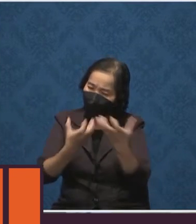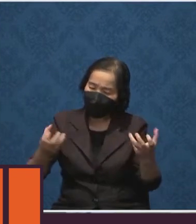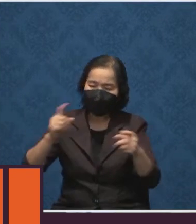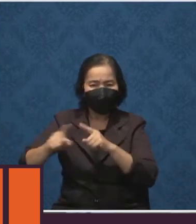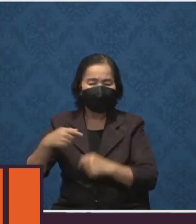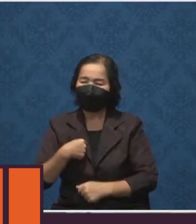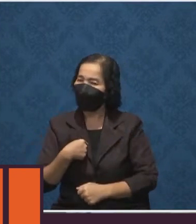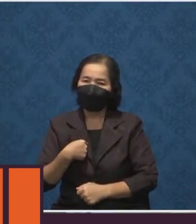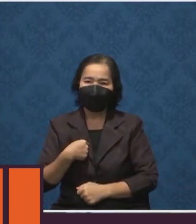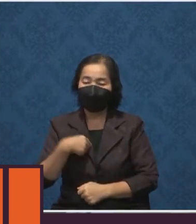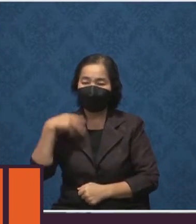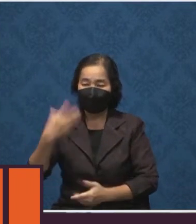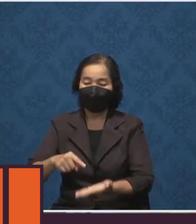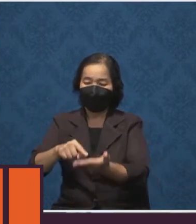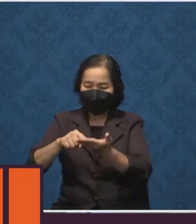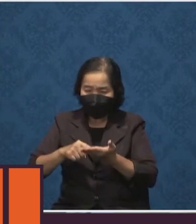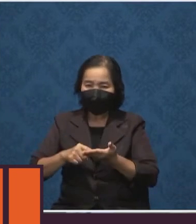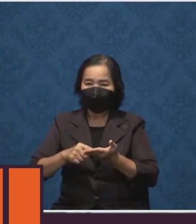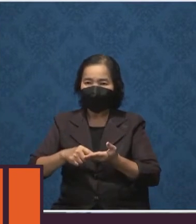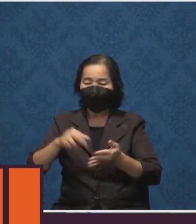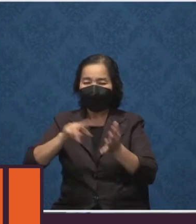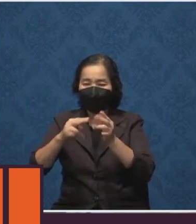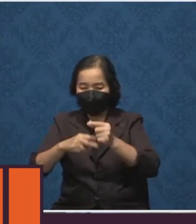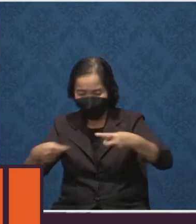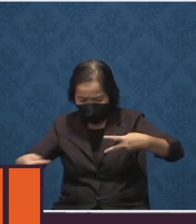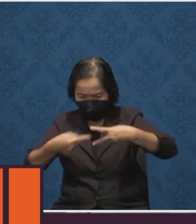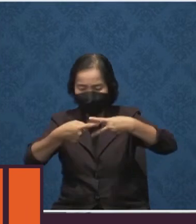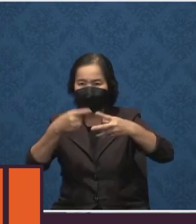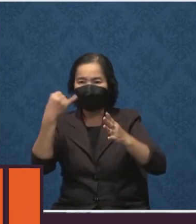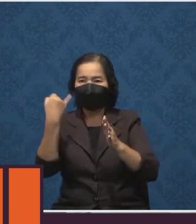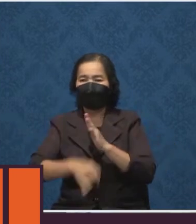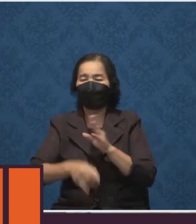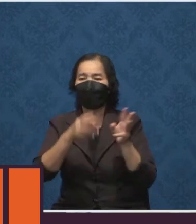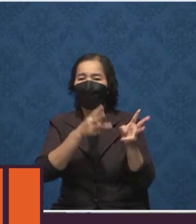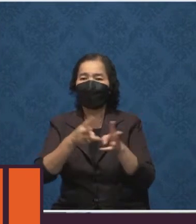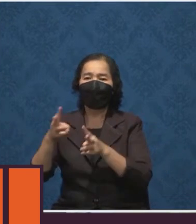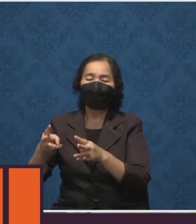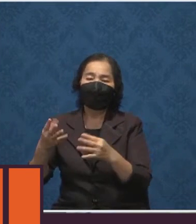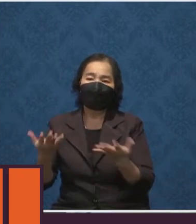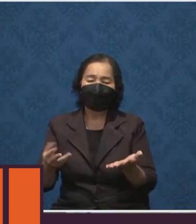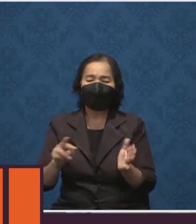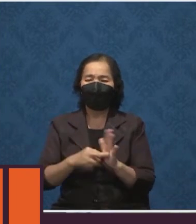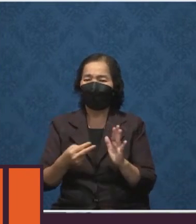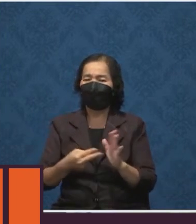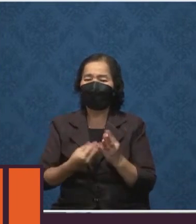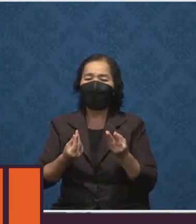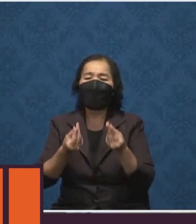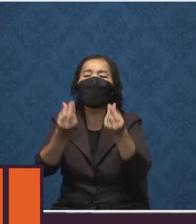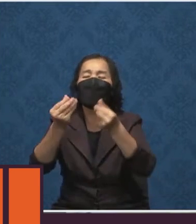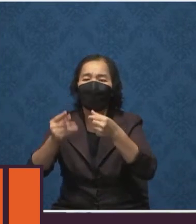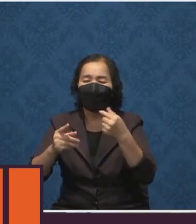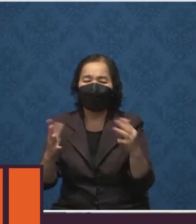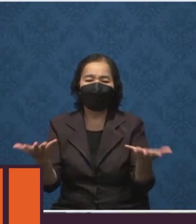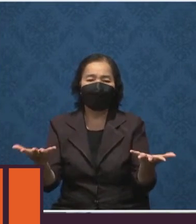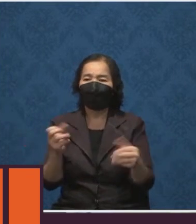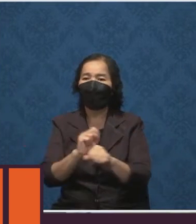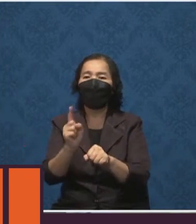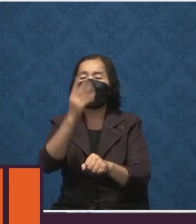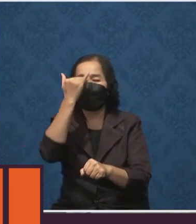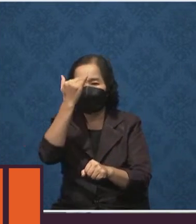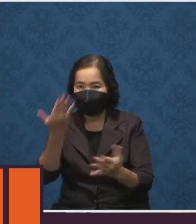แล้วยัแ่ขาเขาไปผิดระเบีบวนายการเงินการครั้งอีกไม่รู้จะเรีกไปไหนถดไปครับ